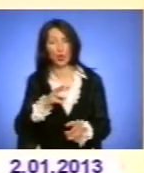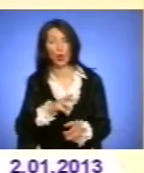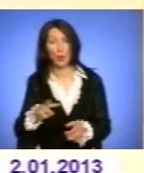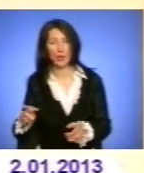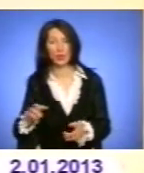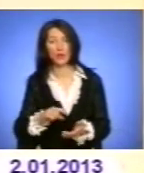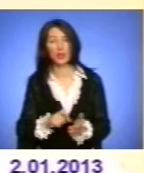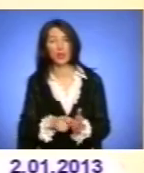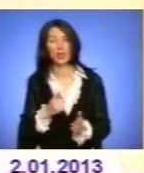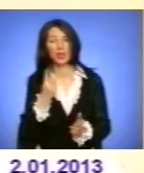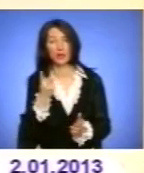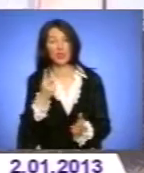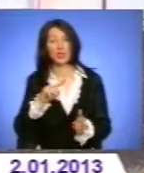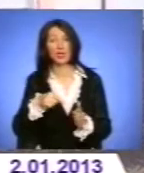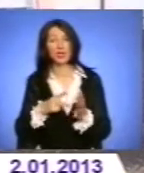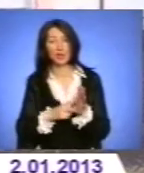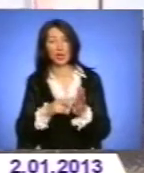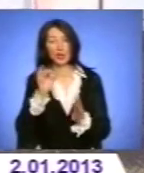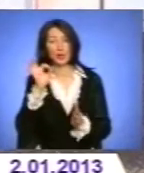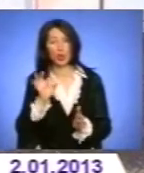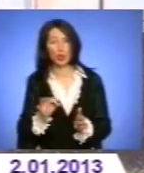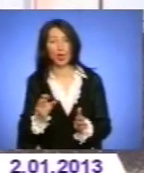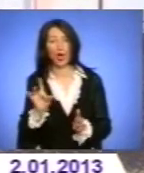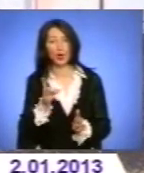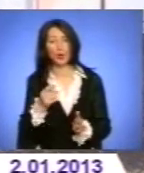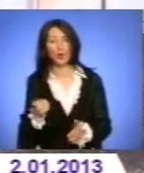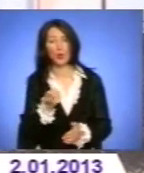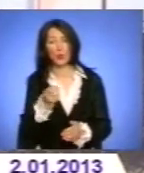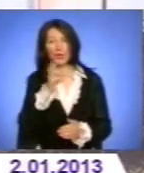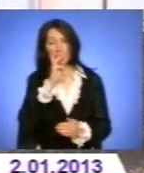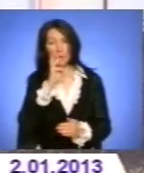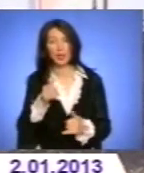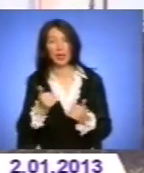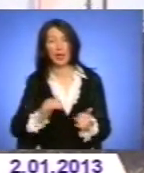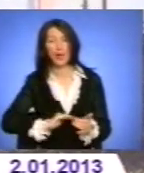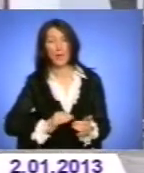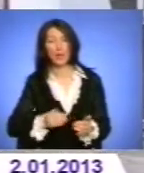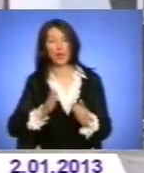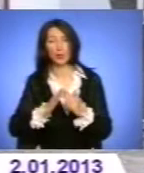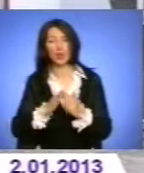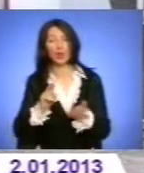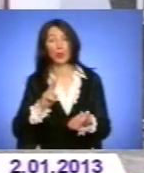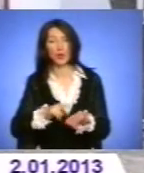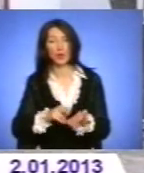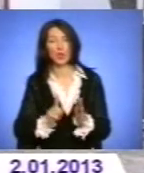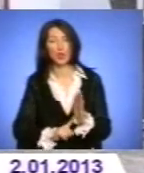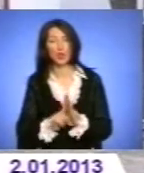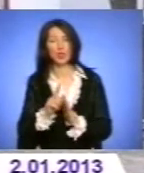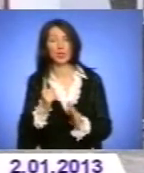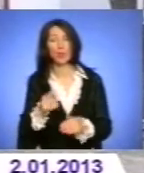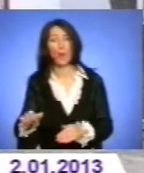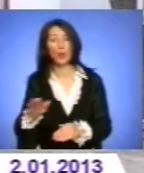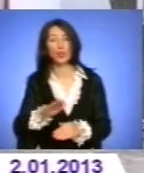то 2,7% розміру мінімальної зарплати. Для приватних будинків оподаткування починається з